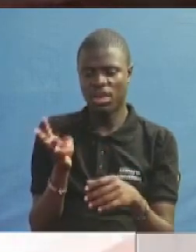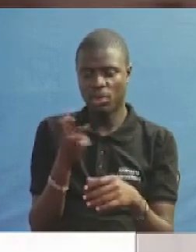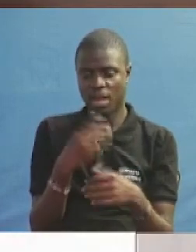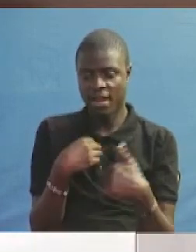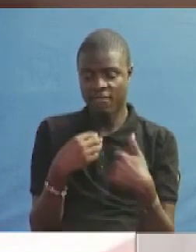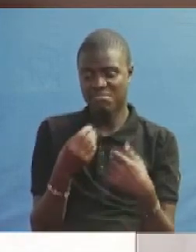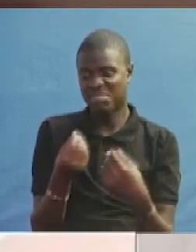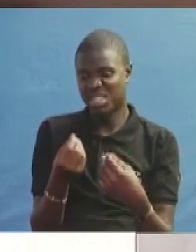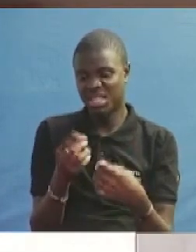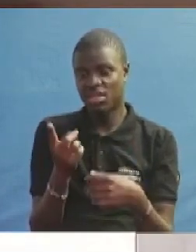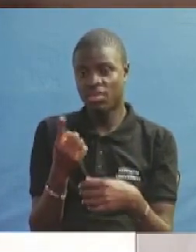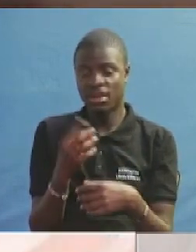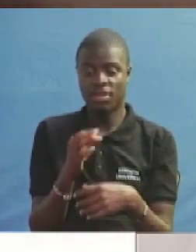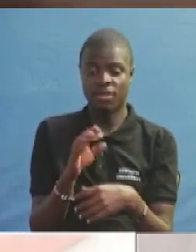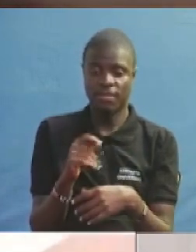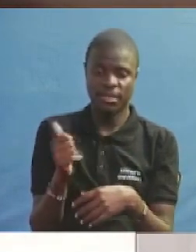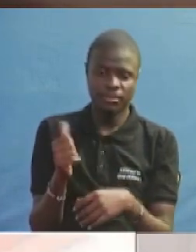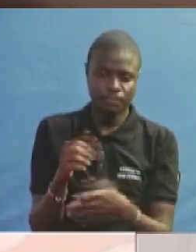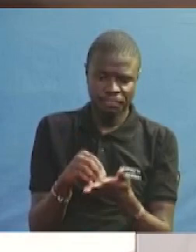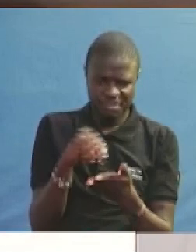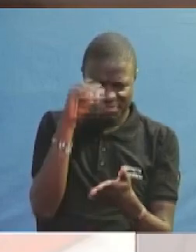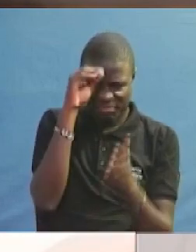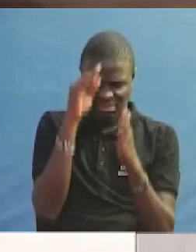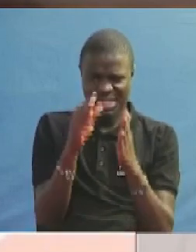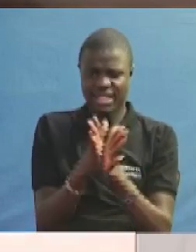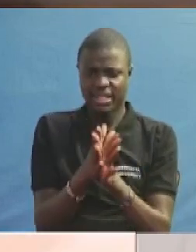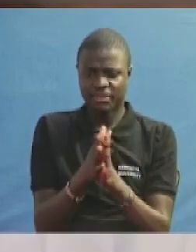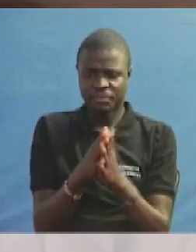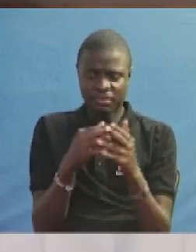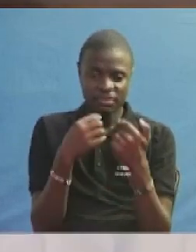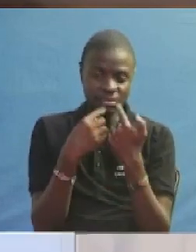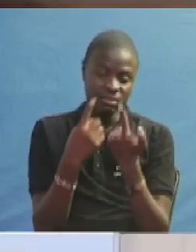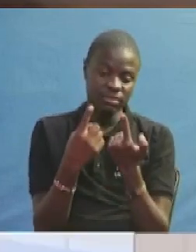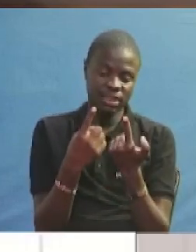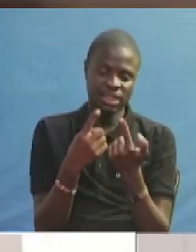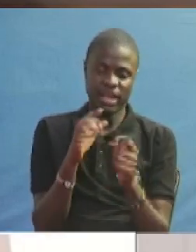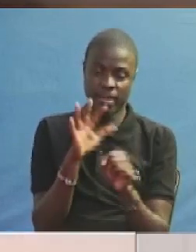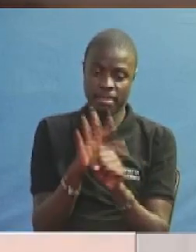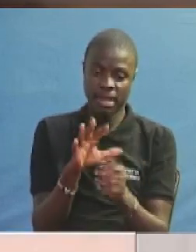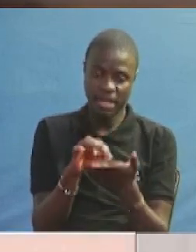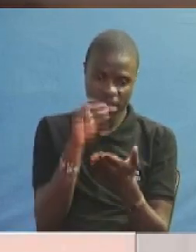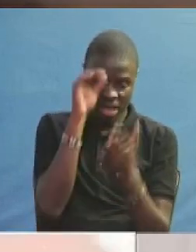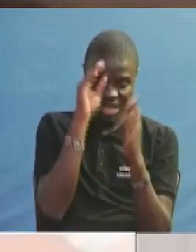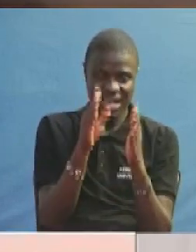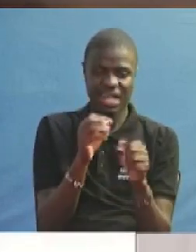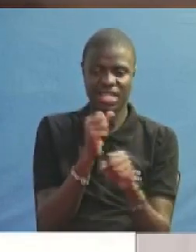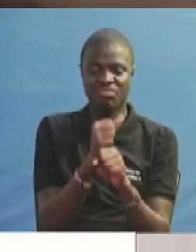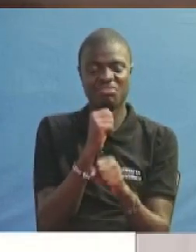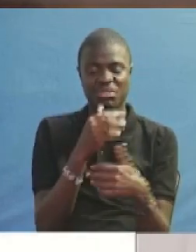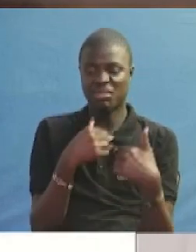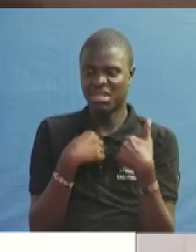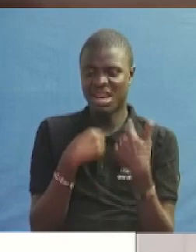wanafunzi kutoka shule moja ya Garissa, Halima Ahmed, anadai kuwa wanafunzi wengi hawawezi kumudu